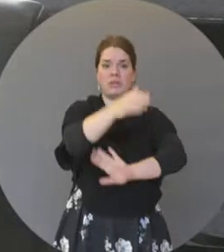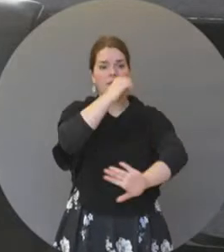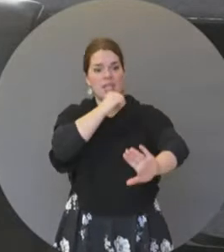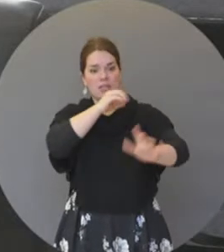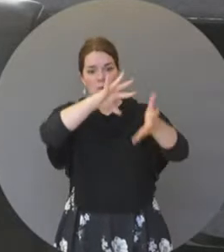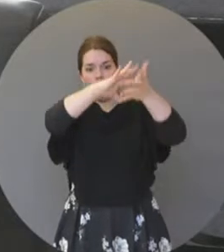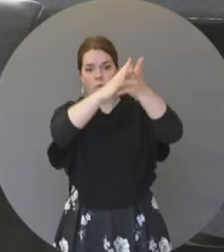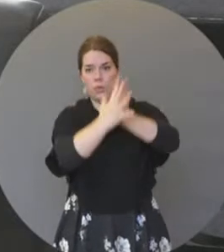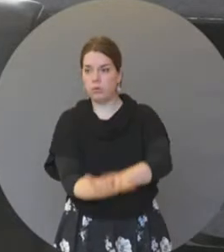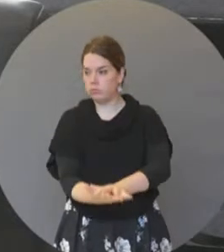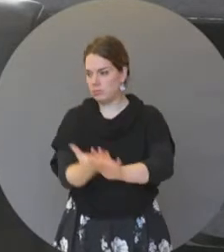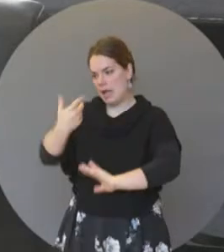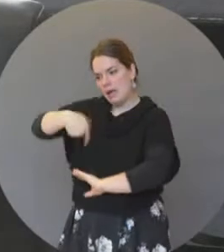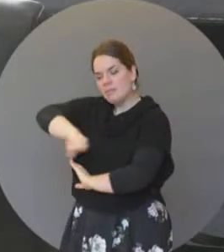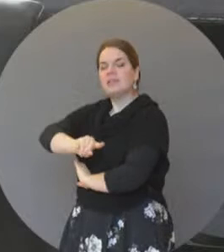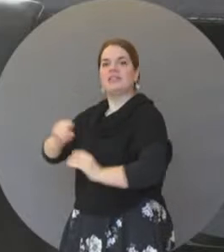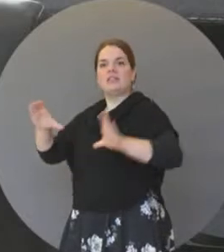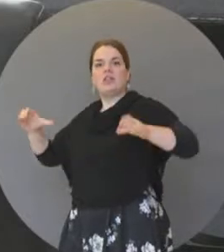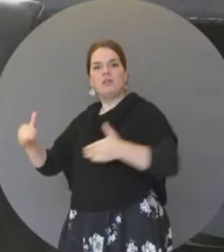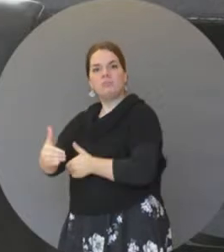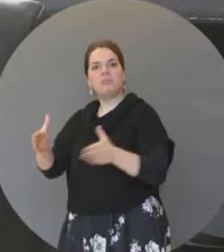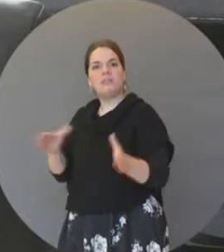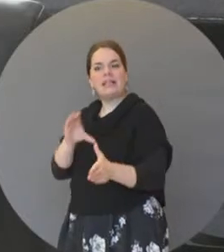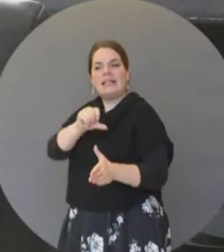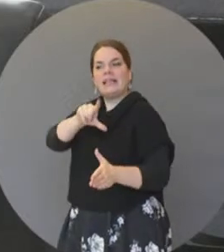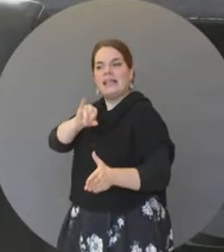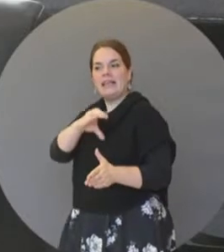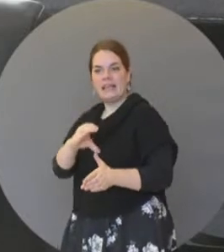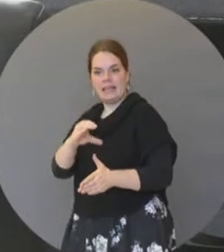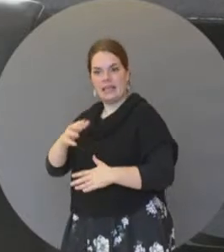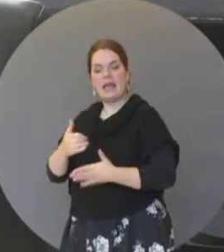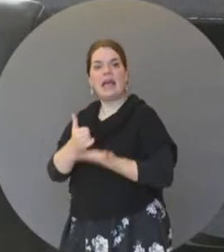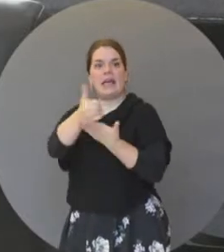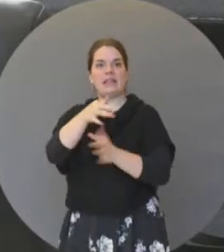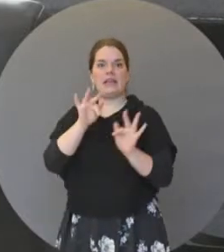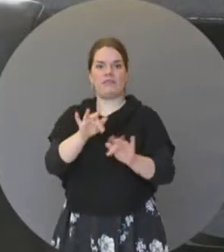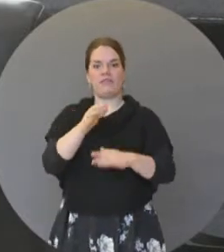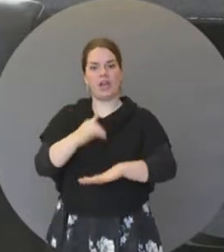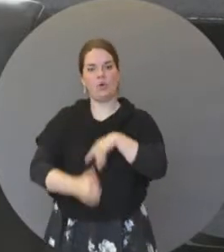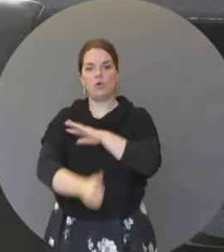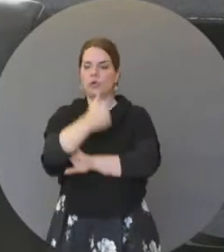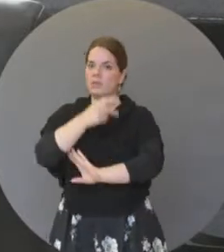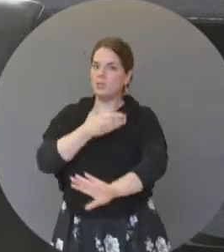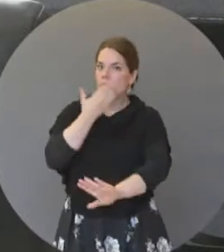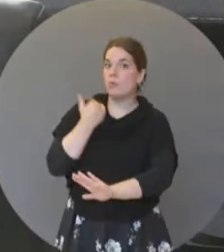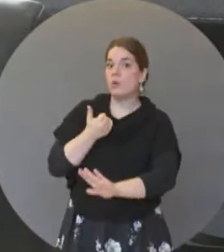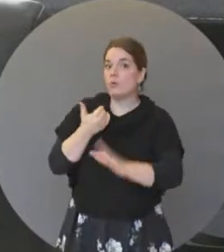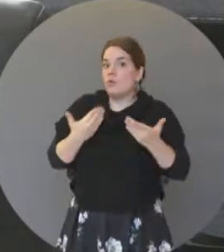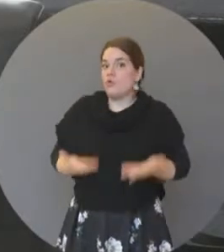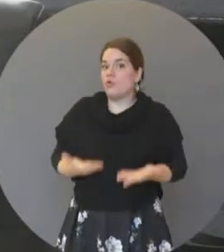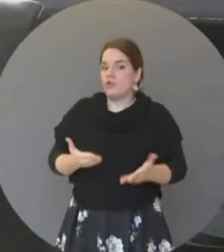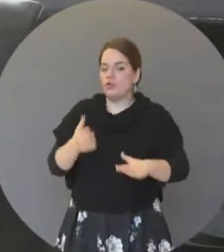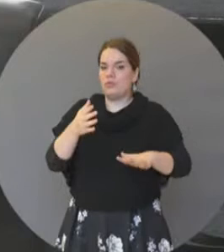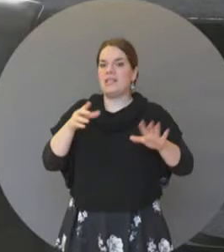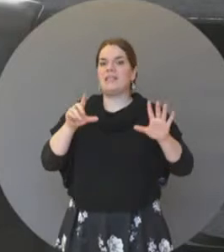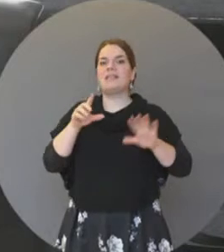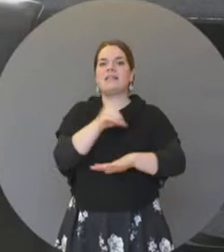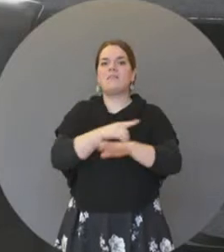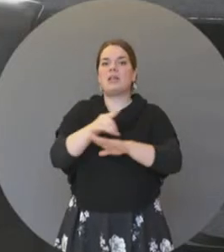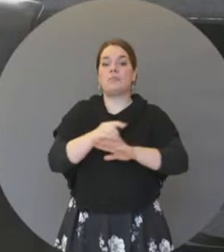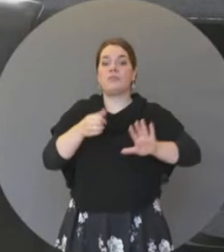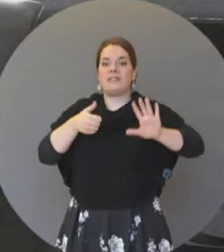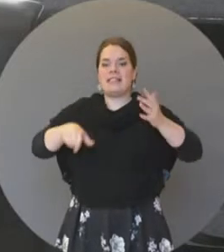centraux dans la mise en oeuvre de notre politique autonomie ils sont au nombre de 16 en Seine-Maritime aujourd'hui ils ont pour mission d'accueillir